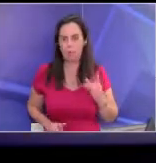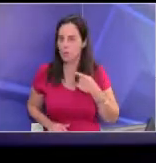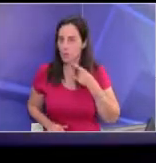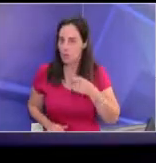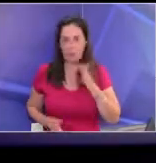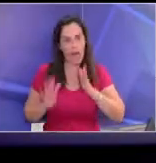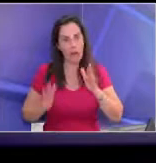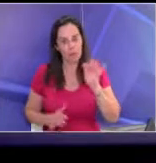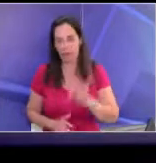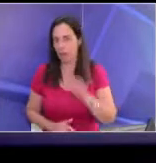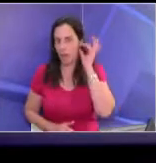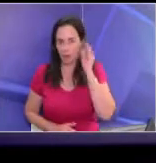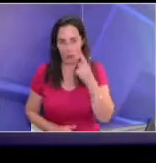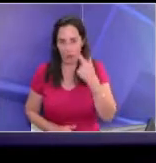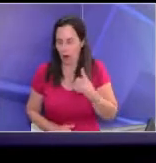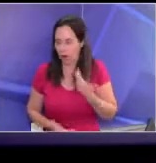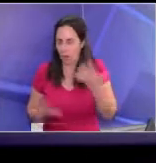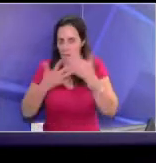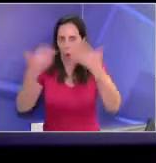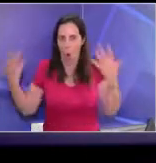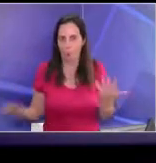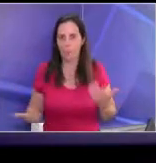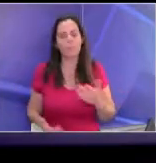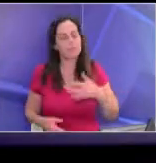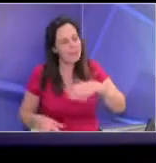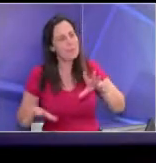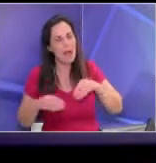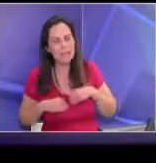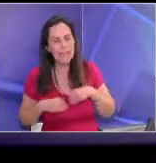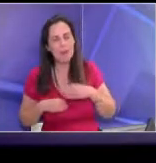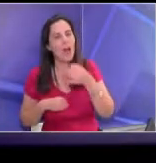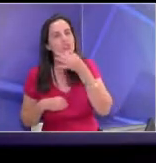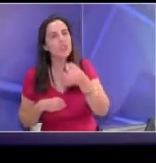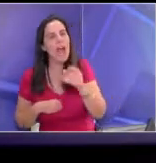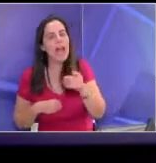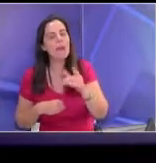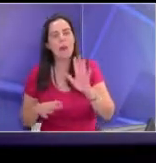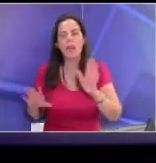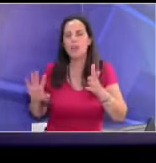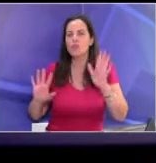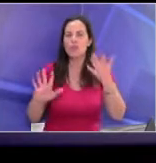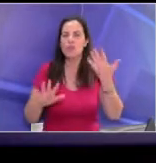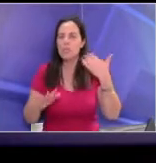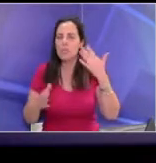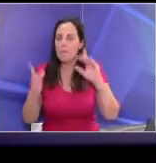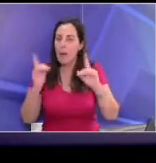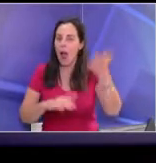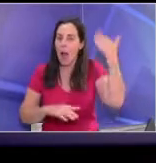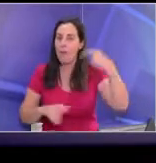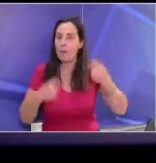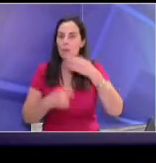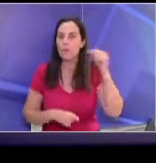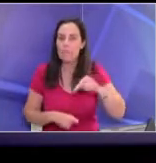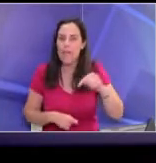כשמדובר באלימות כלפי נשים, זה נראה לי בנאלי להיזהר. לא, צריכים להיזהר מהאלימות, אני מסכים. השאלה שלי אם זה כאילו היה כל כך שורה בתרבות